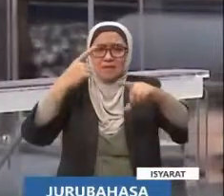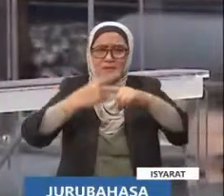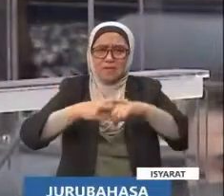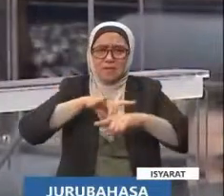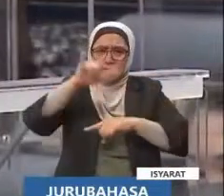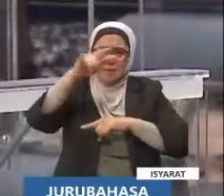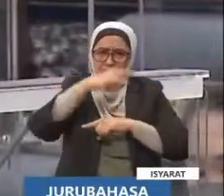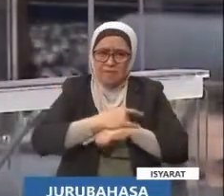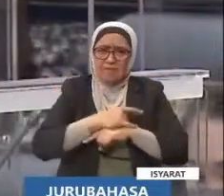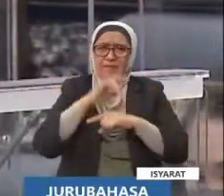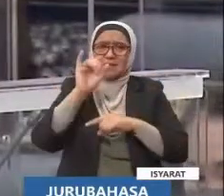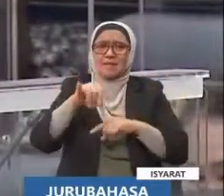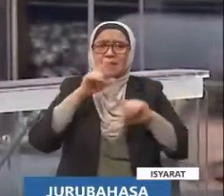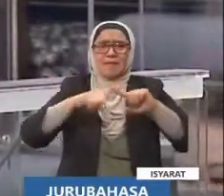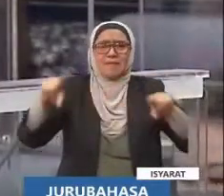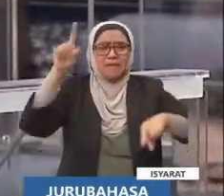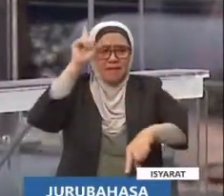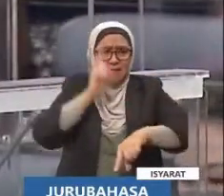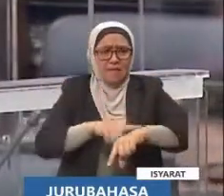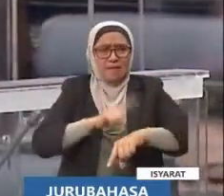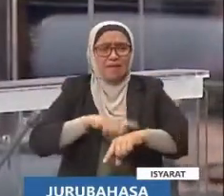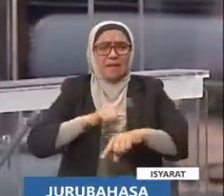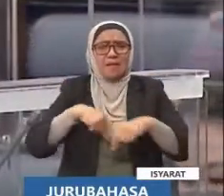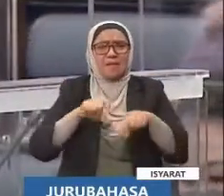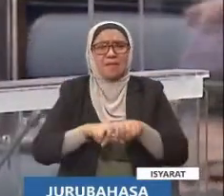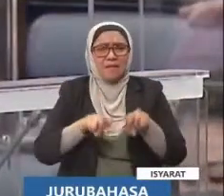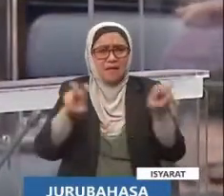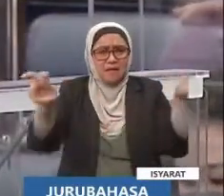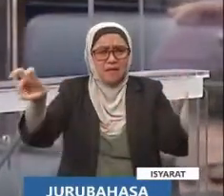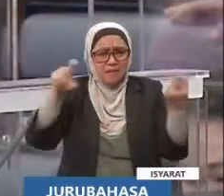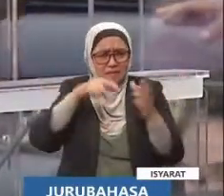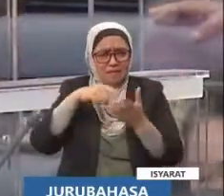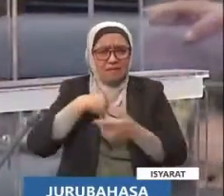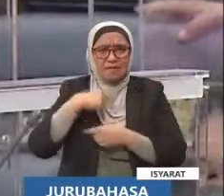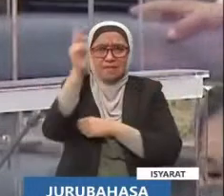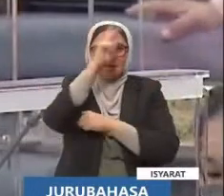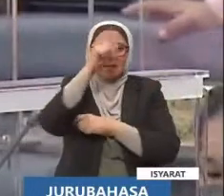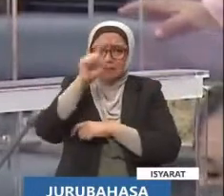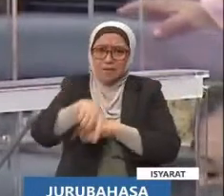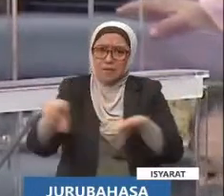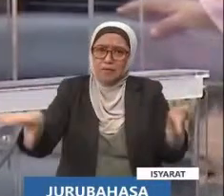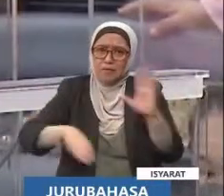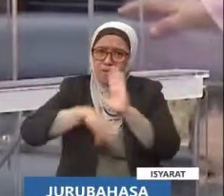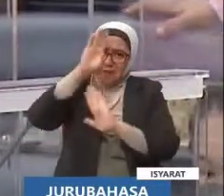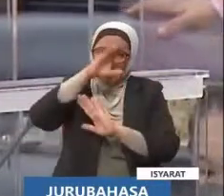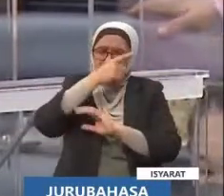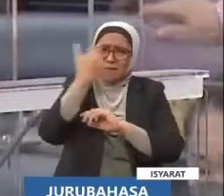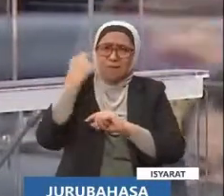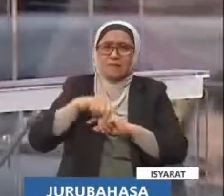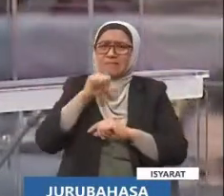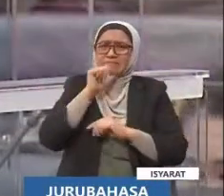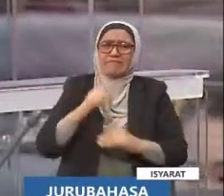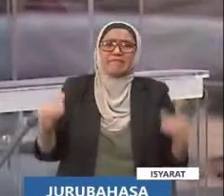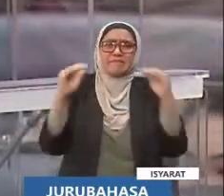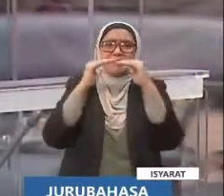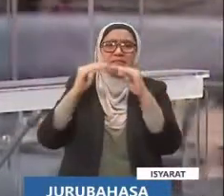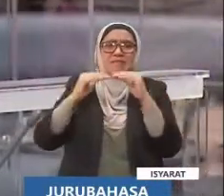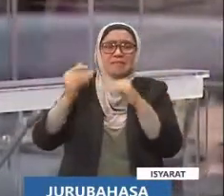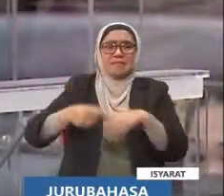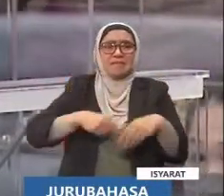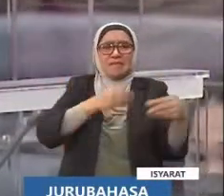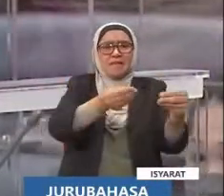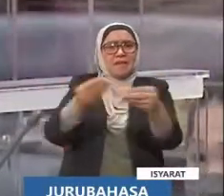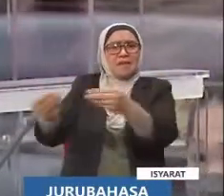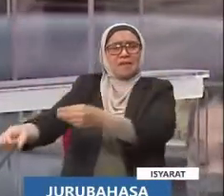dalam zaman pendek ini kerajaan Hausa lakukan lebih banyak karena bagi saya tidak adil kalau kita khas D'Cost